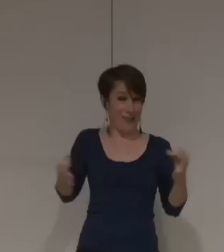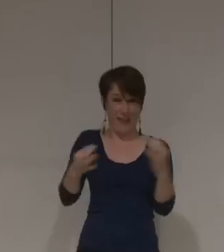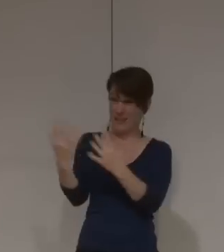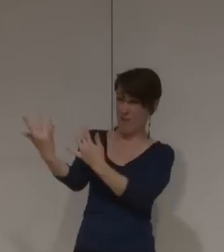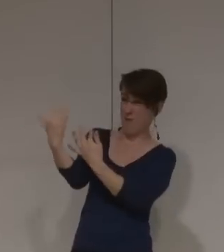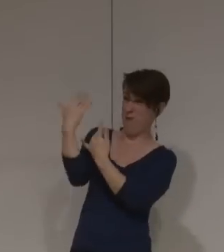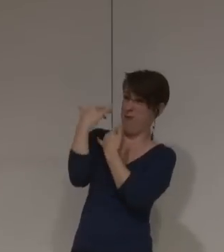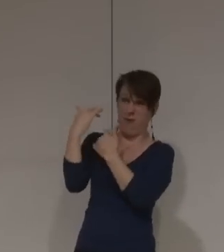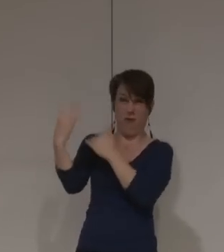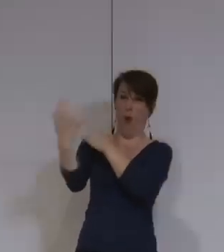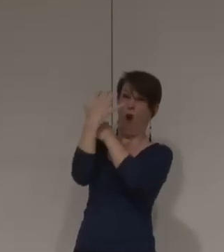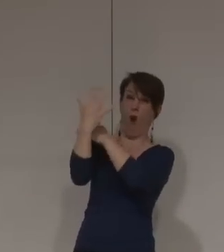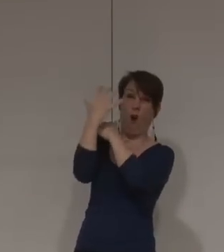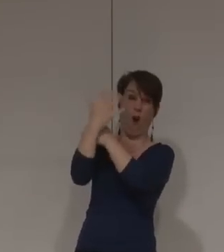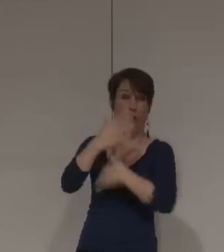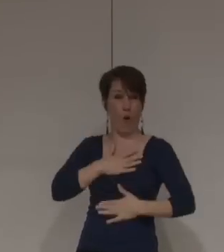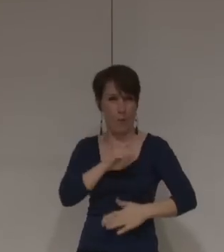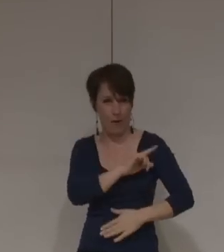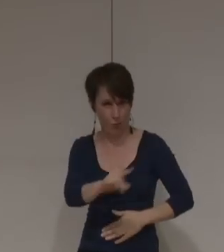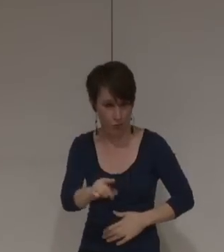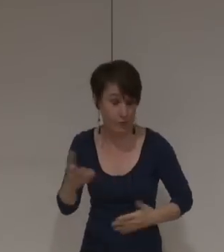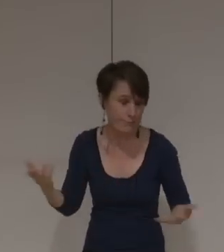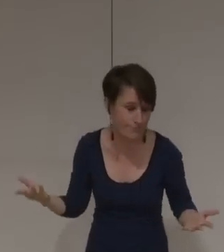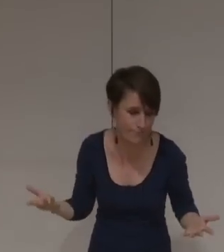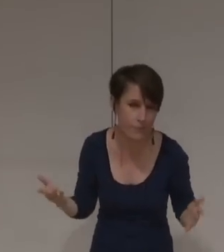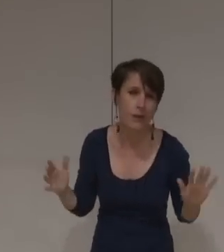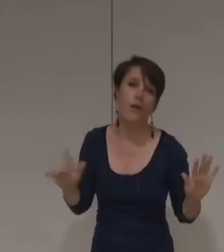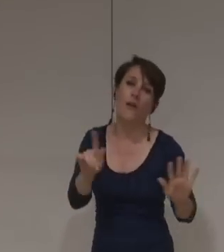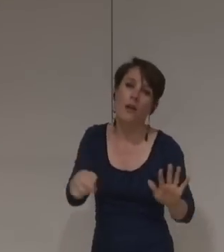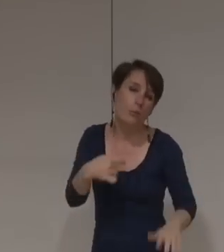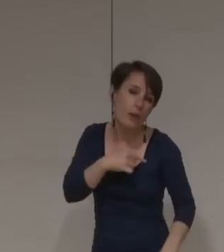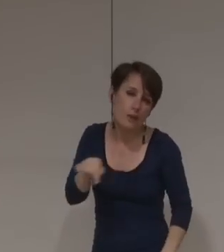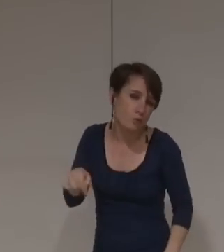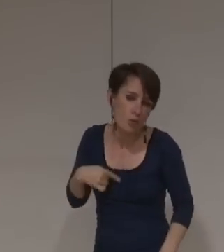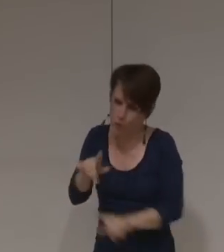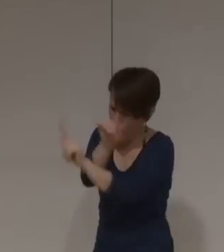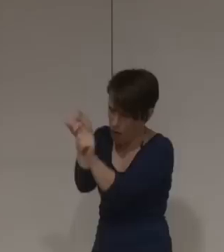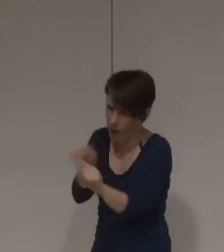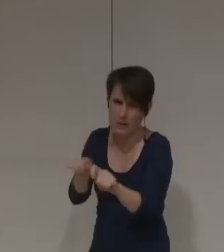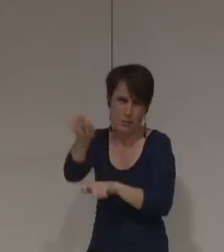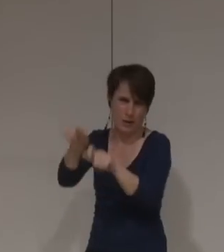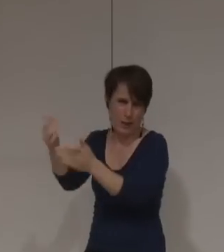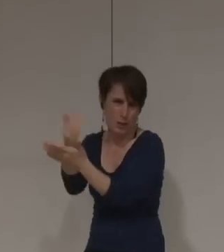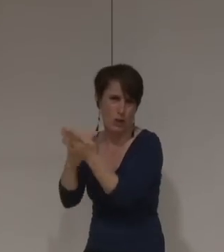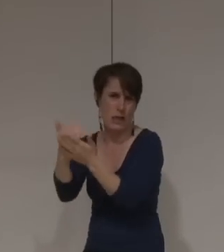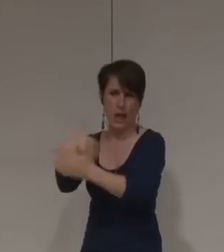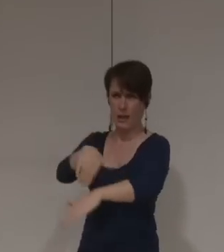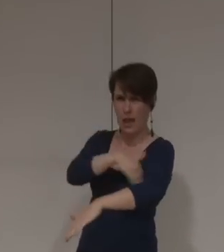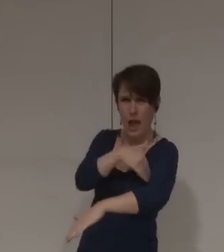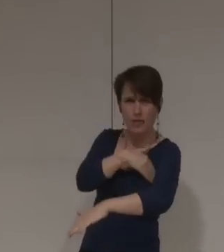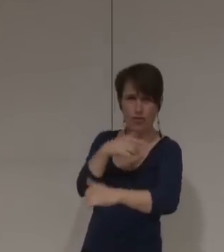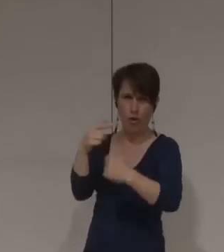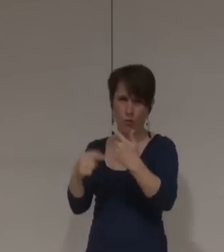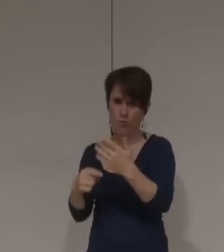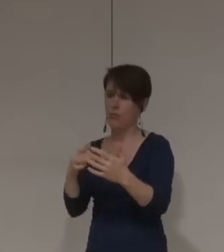résultat par respect pour ces travailleurs agents et encadrement nous avons obtenu auprès de Monsieur